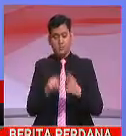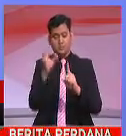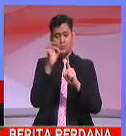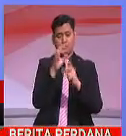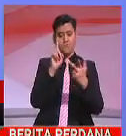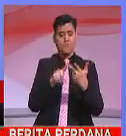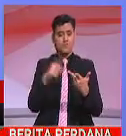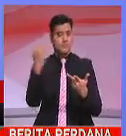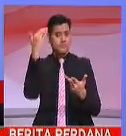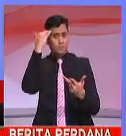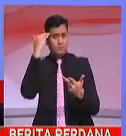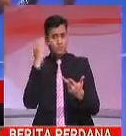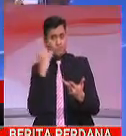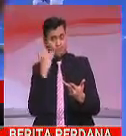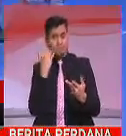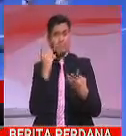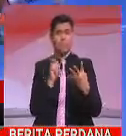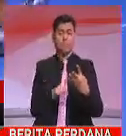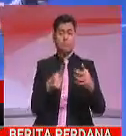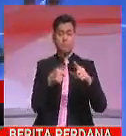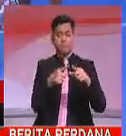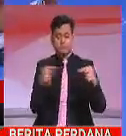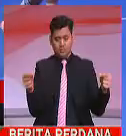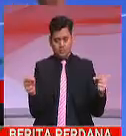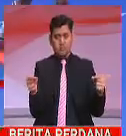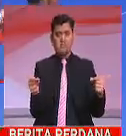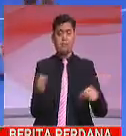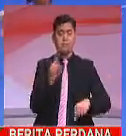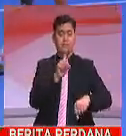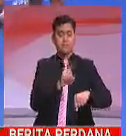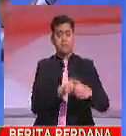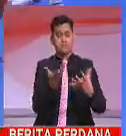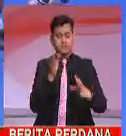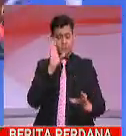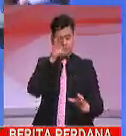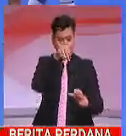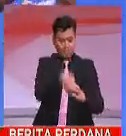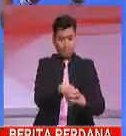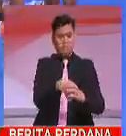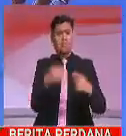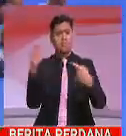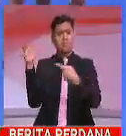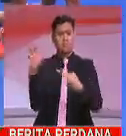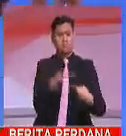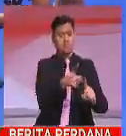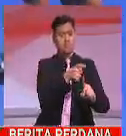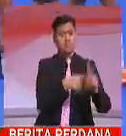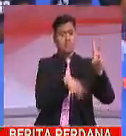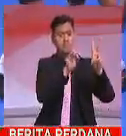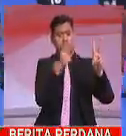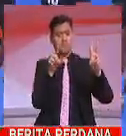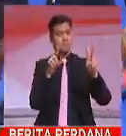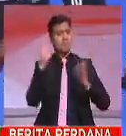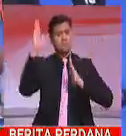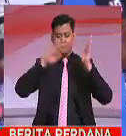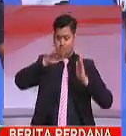Korea Selatan dan pemenang sukan Asia 2018 jepun sepanjang mintai kejohanan berkenaan sejak 2011 beliau belum pernah